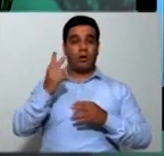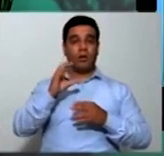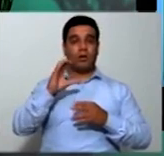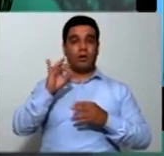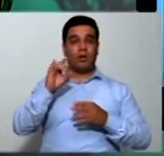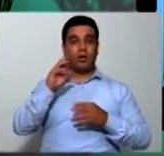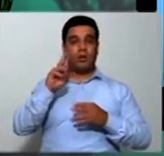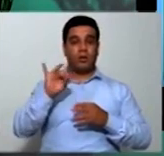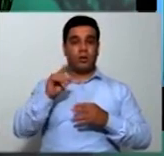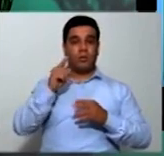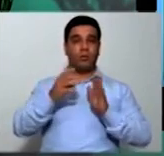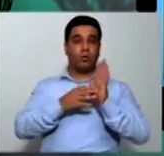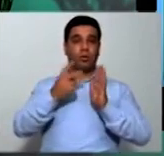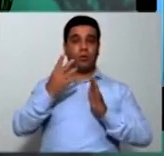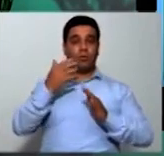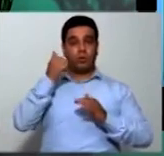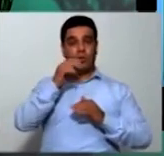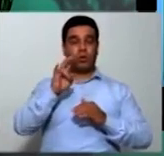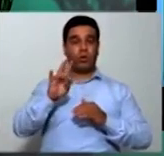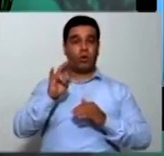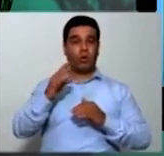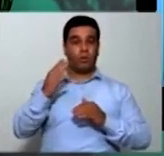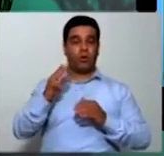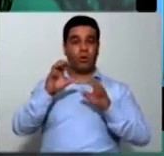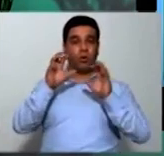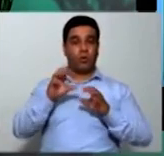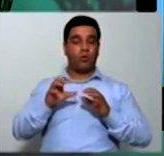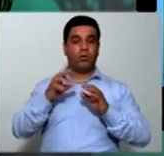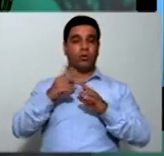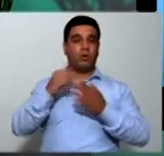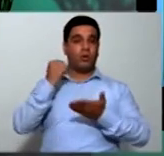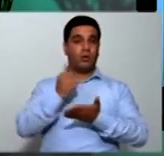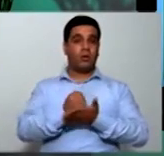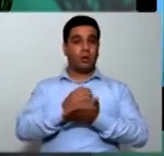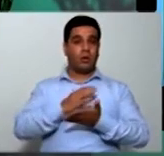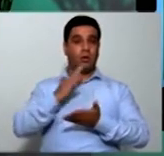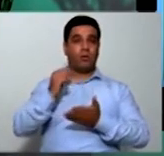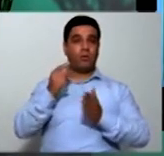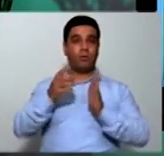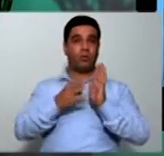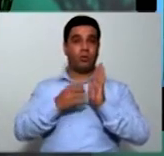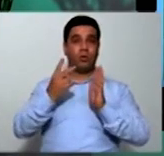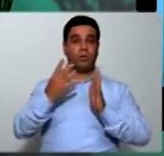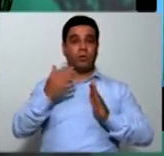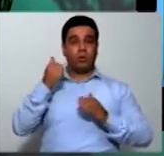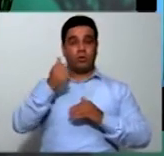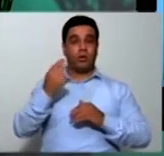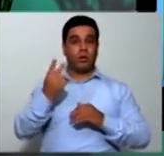2-siyezdida 1925-yil noyabrda qonuniy tasdiqlandi va